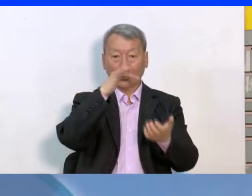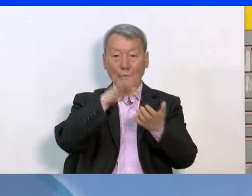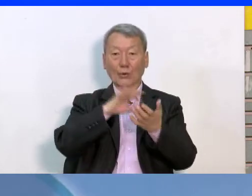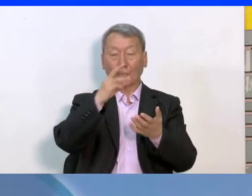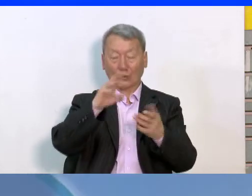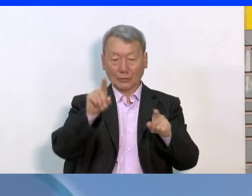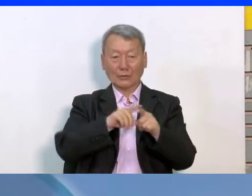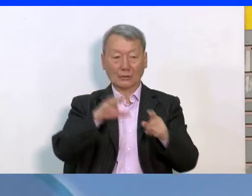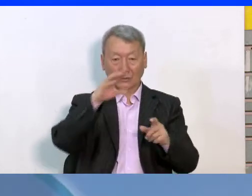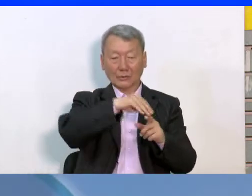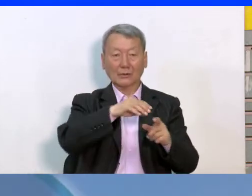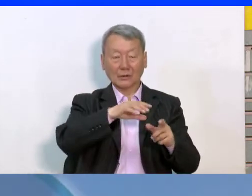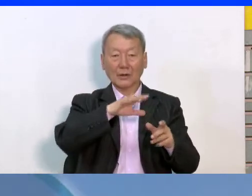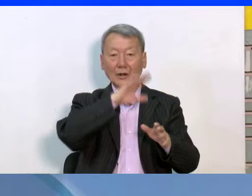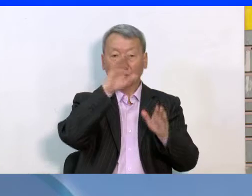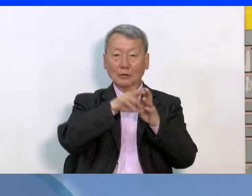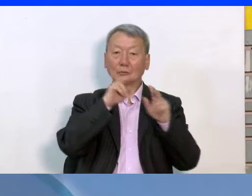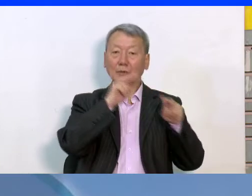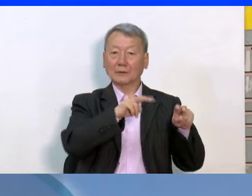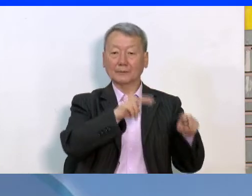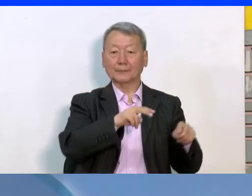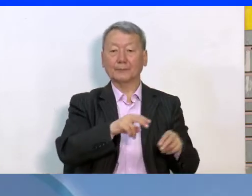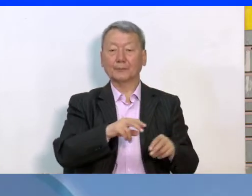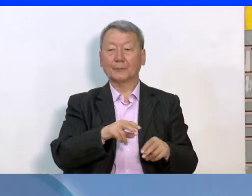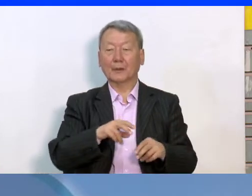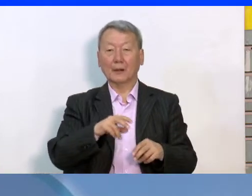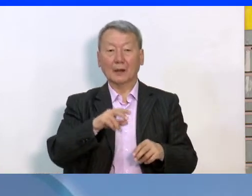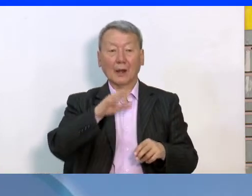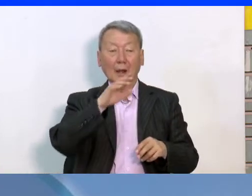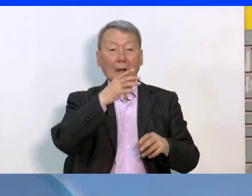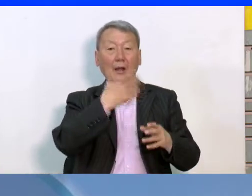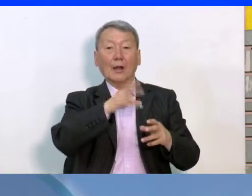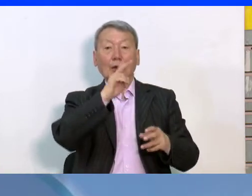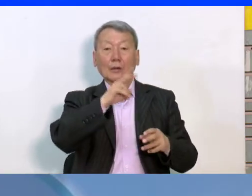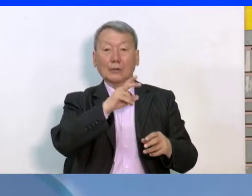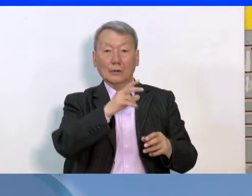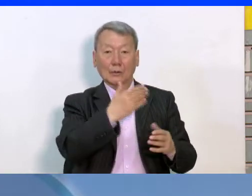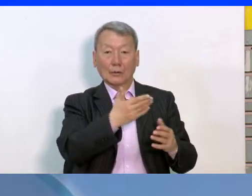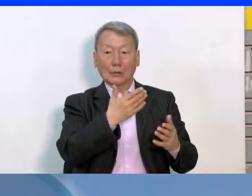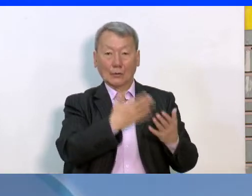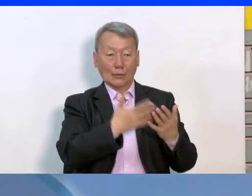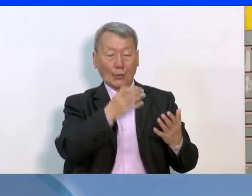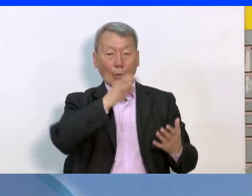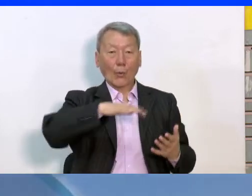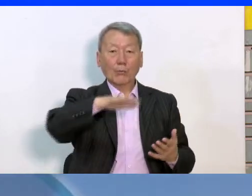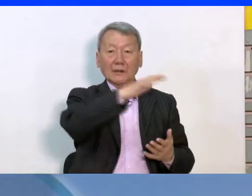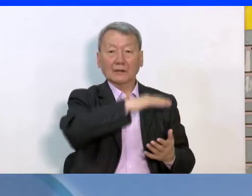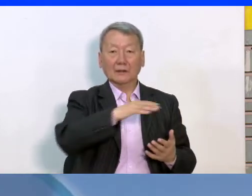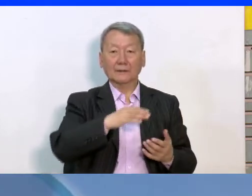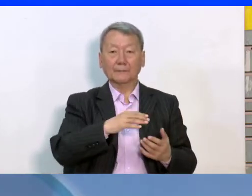ошол жерде кабыл ала беребиз. Андан тышкары ушул ооруга чалдыккандарды дагы билесиздер, биздин областтык